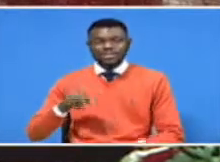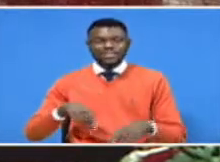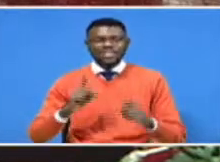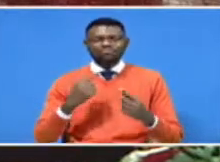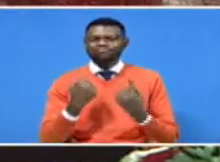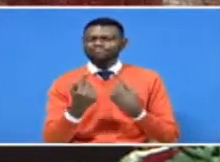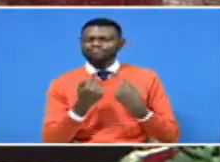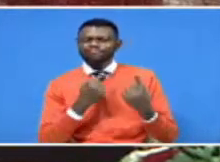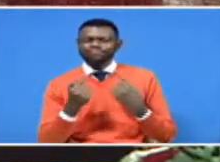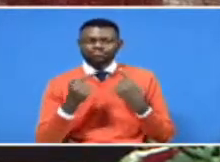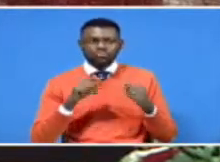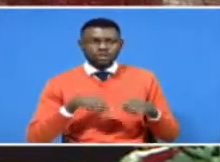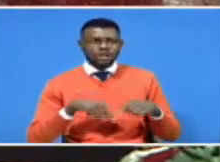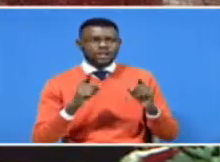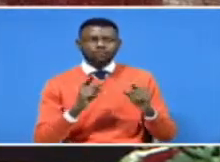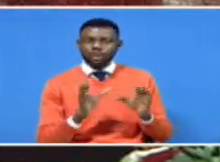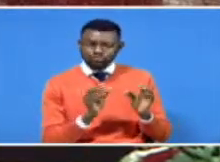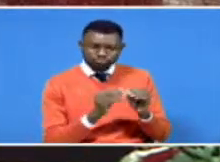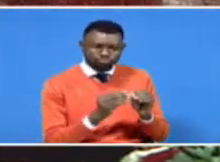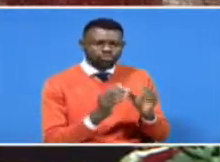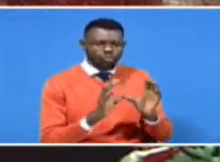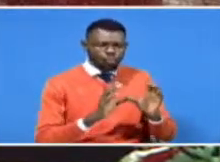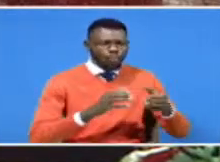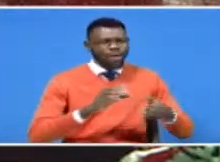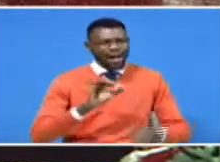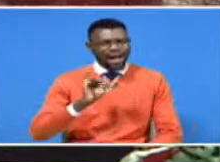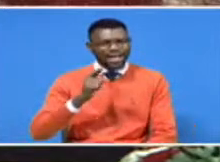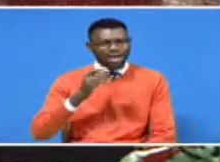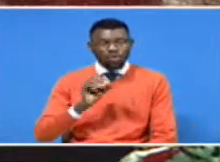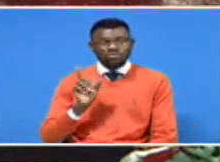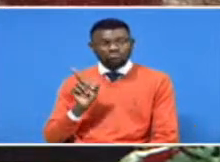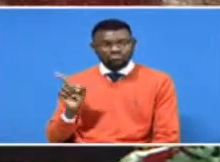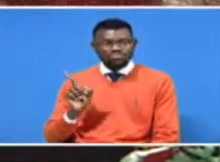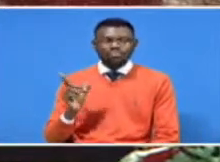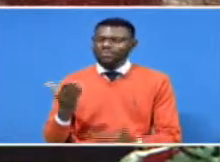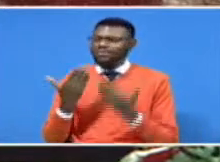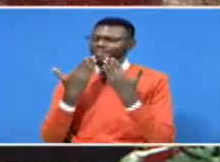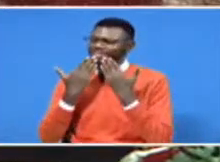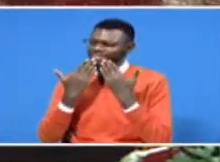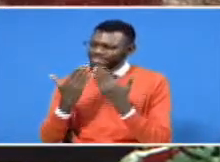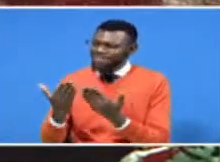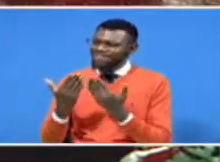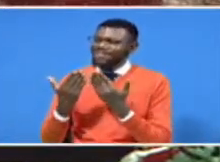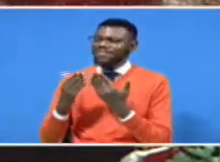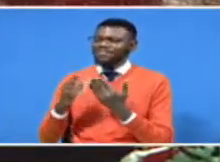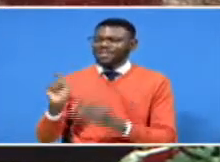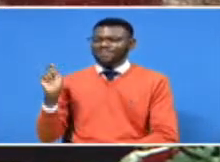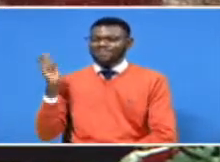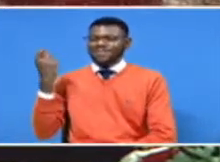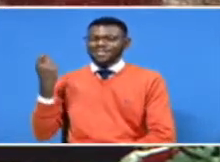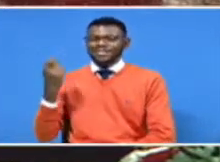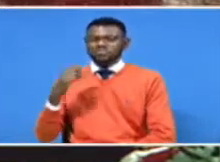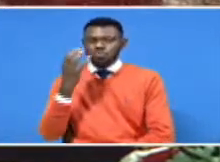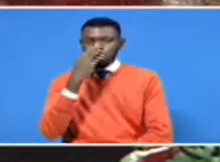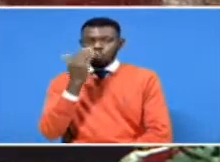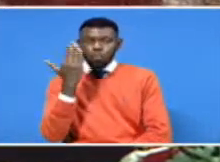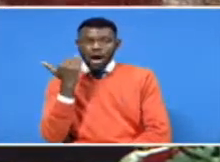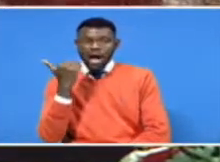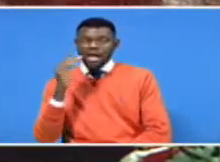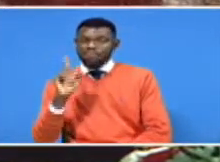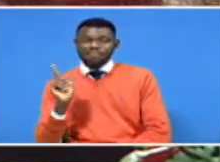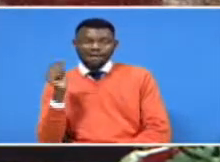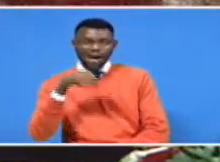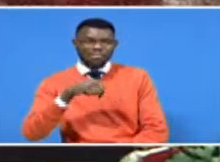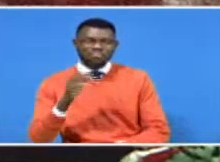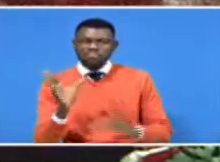baada ya mkutano na baraza la COTU, Atwoli alimshukuru Rais William Ruto kwa kuhudhuria mkutano huo jijini